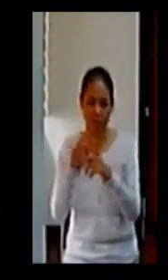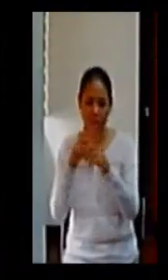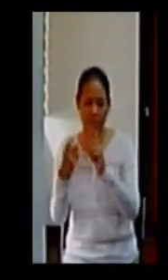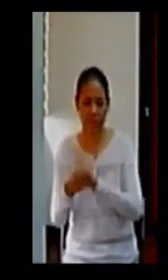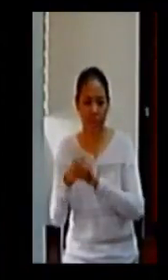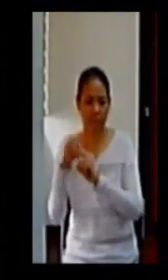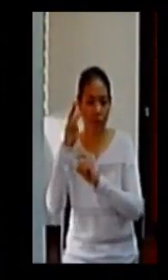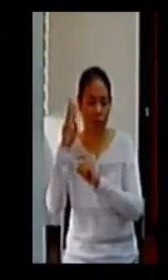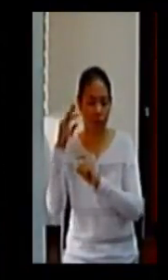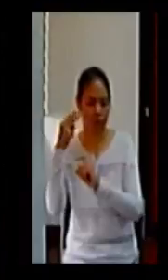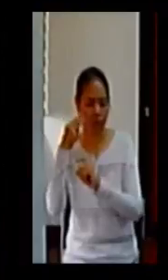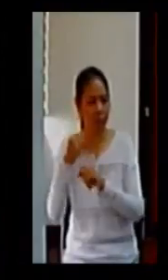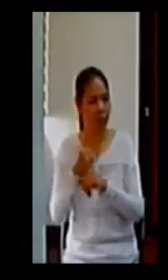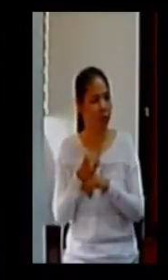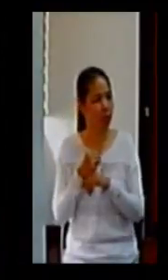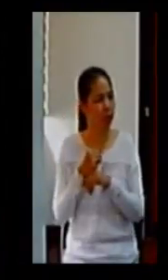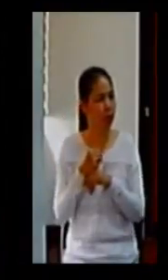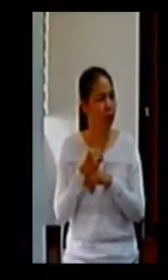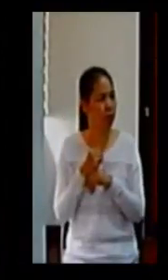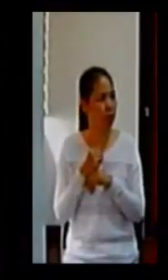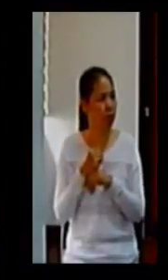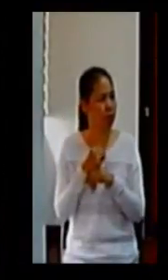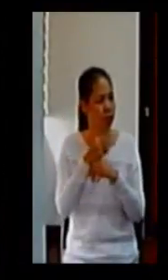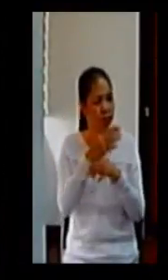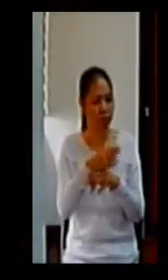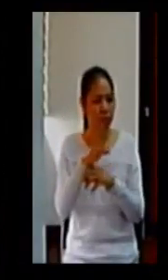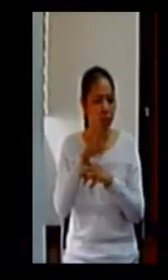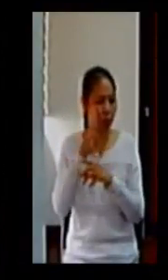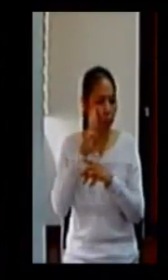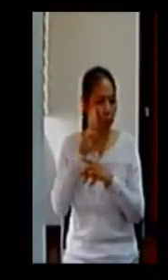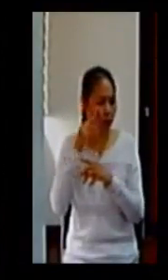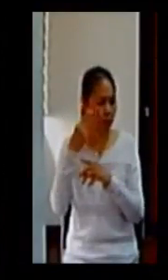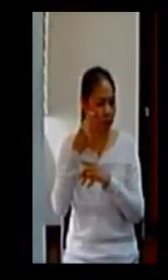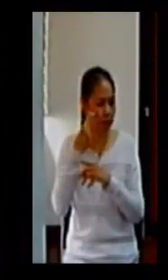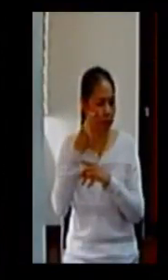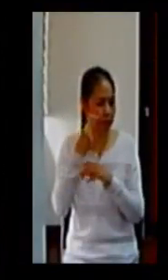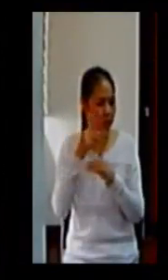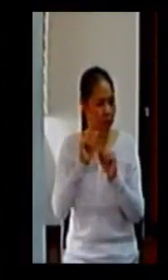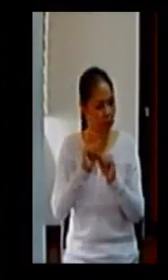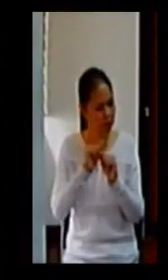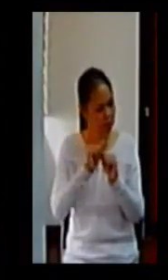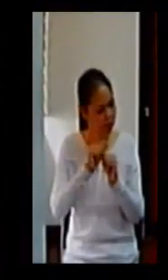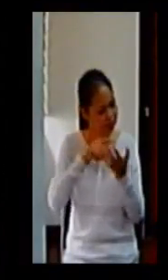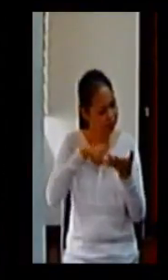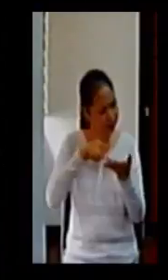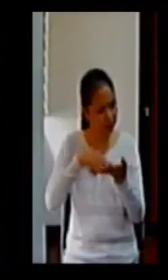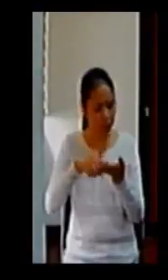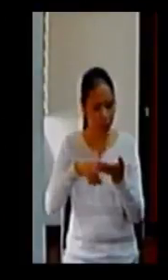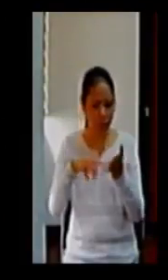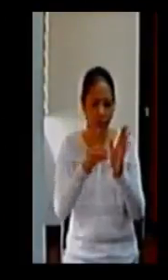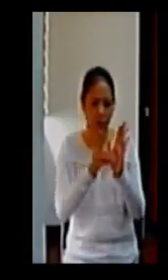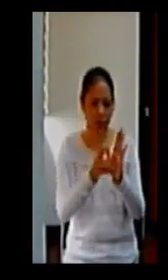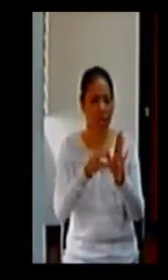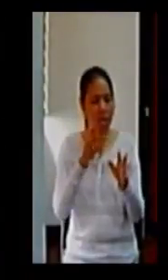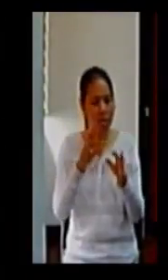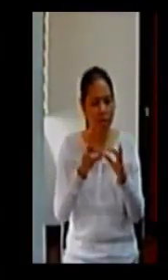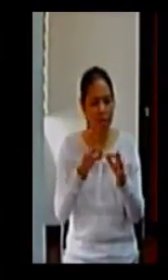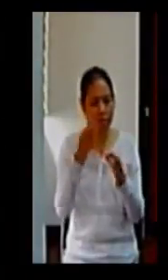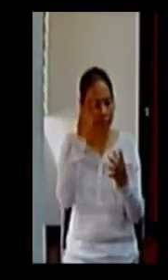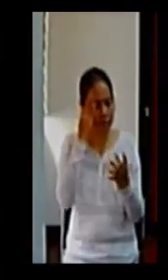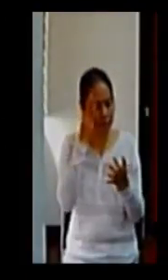Hangdaan, pwede niyo bang suriin ang dokumentong ito at pakitingnan kung ito ba ay nakikilala